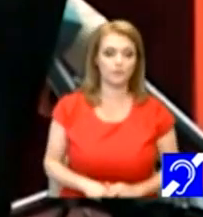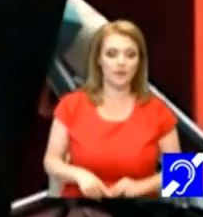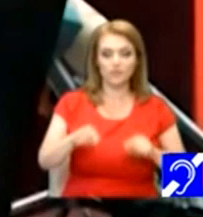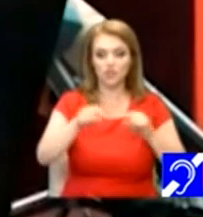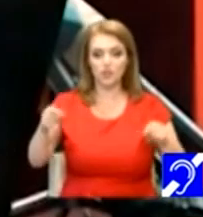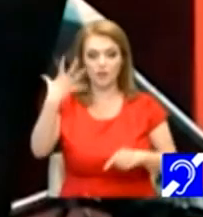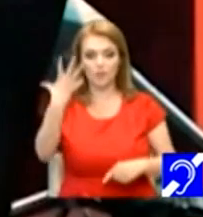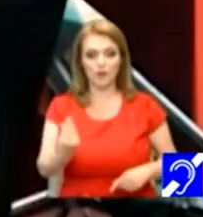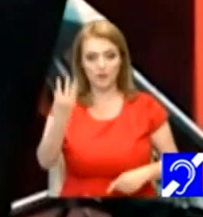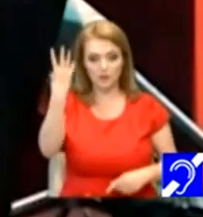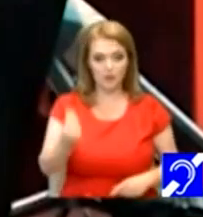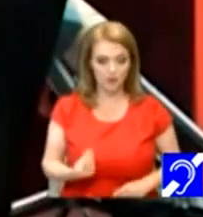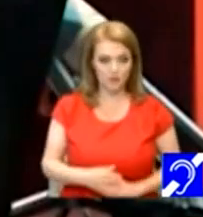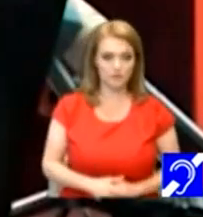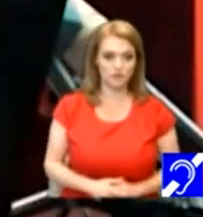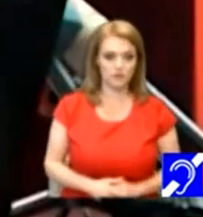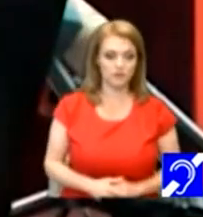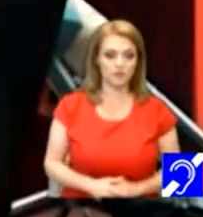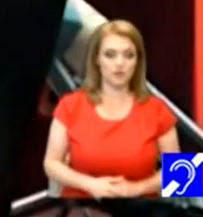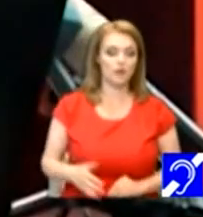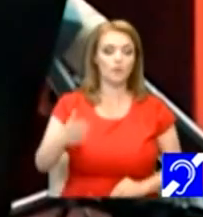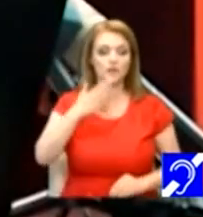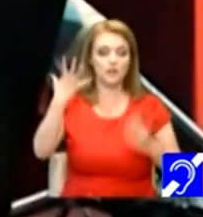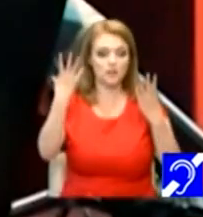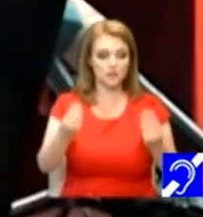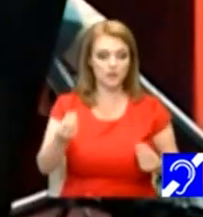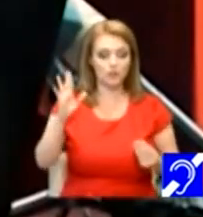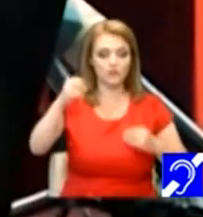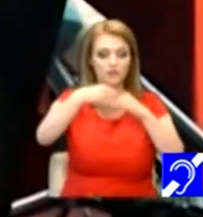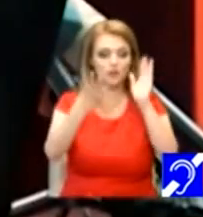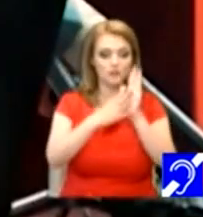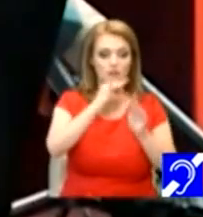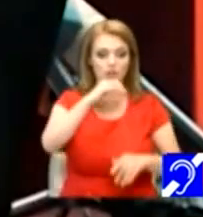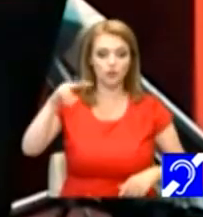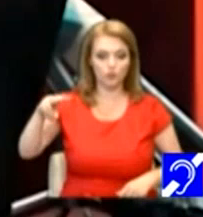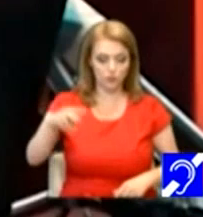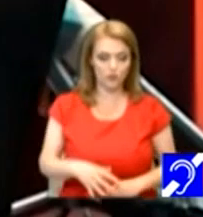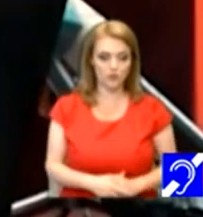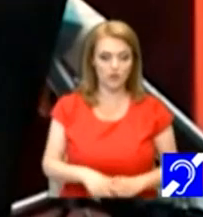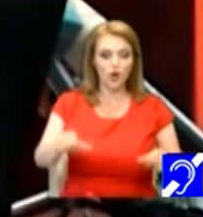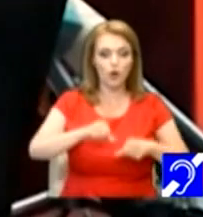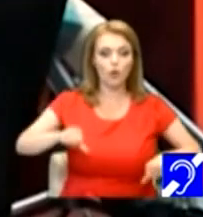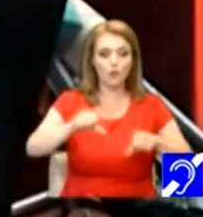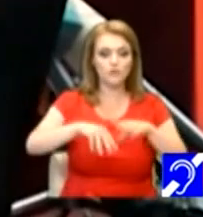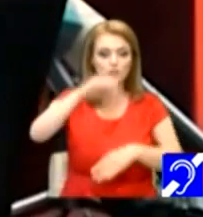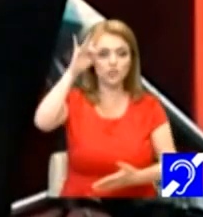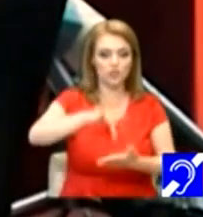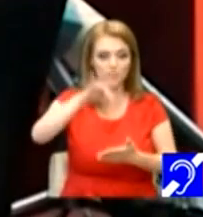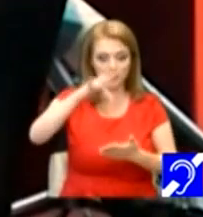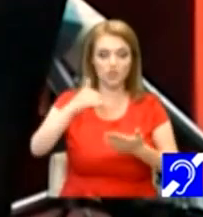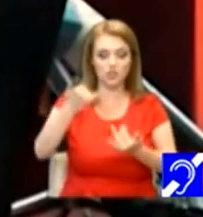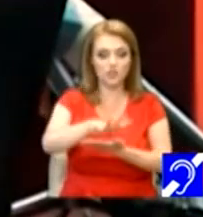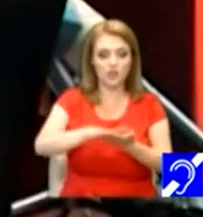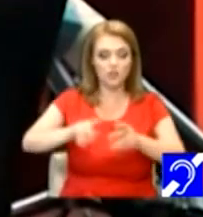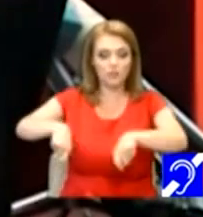zile, termenul fiind 19 iulie 2021. Comisia Electorală Centrală prezintă curții